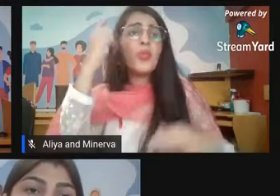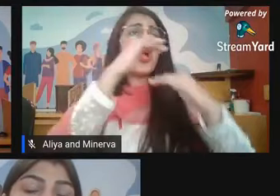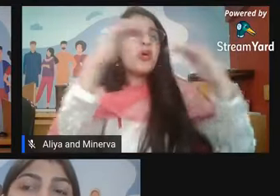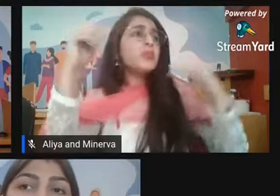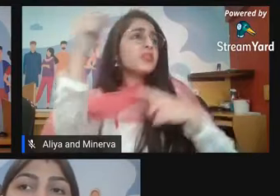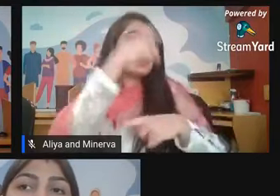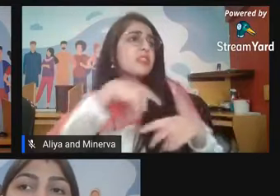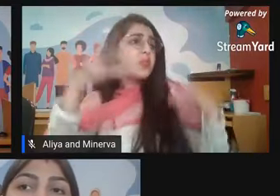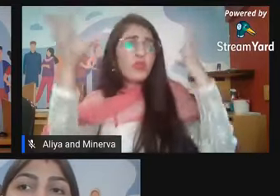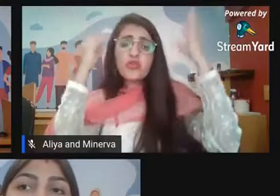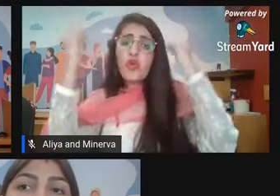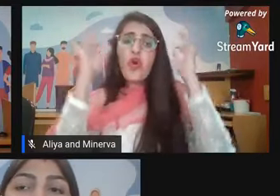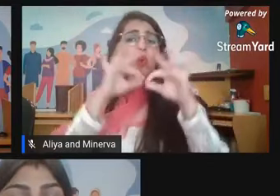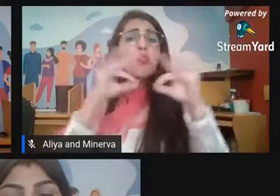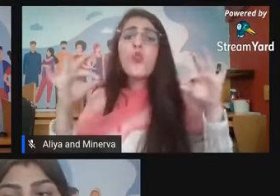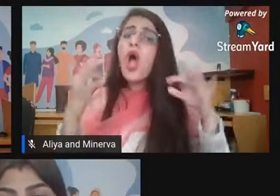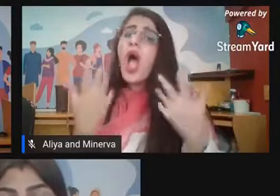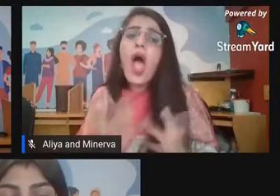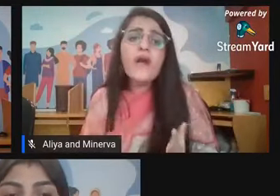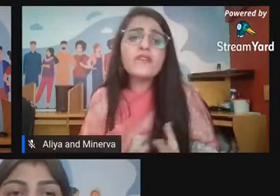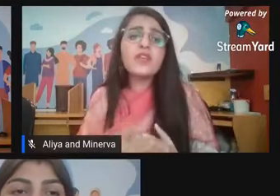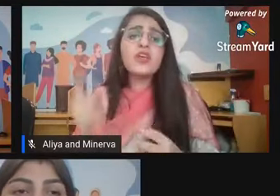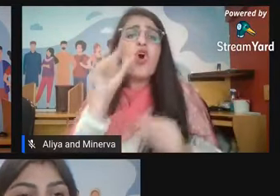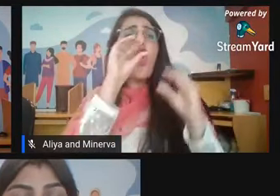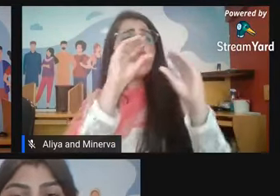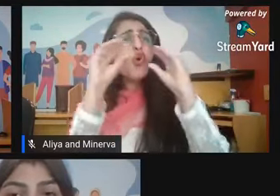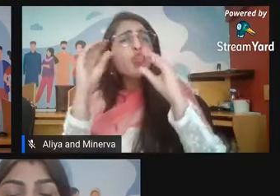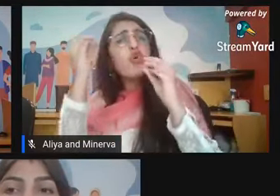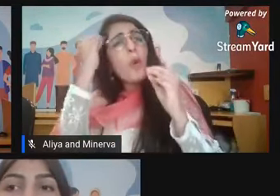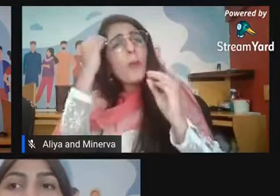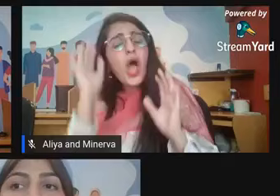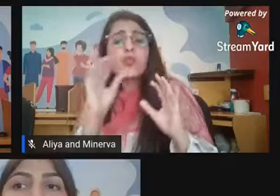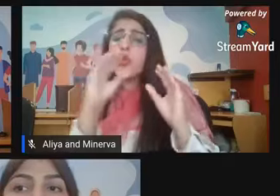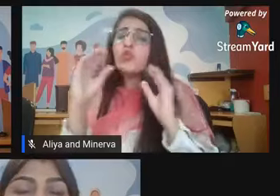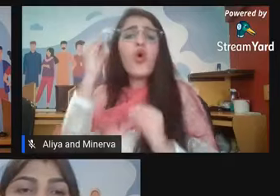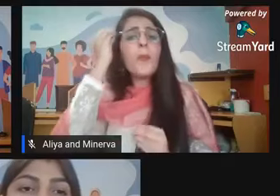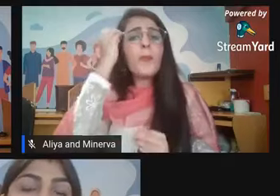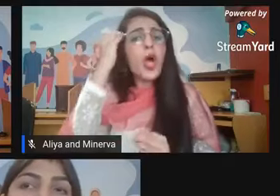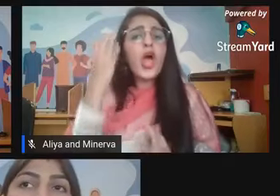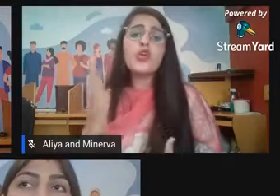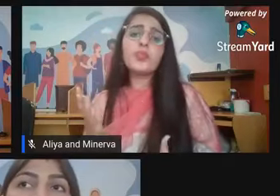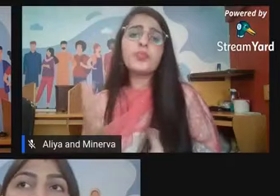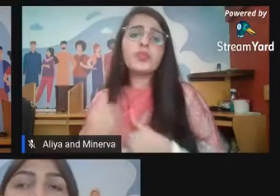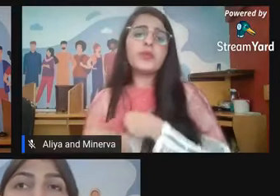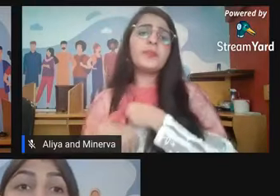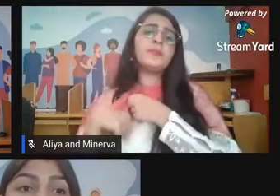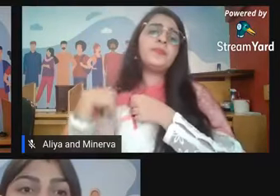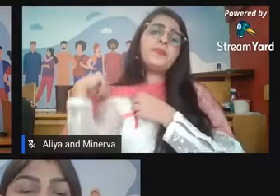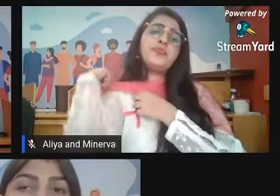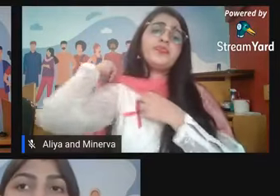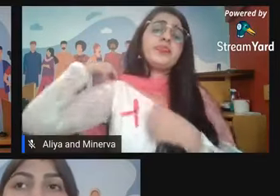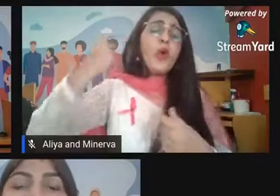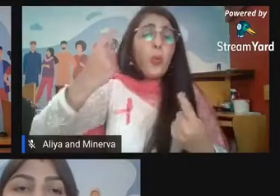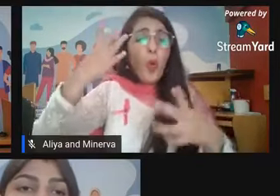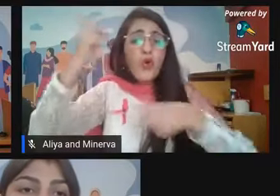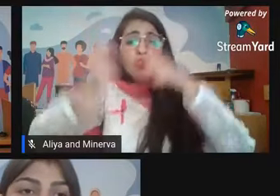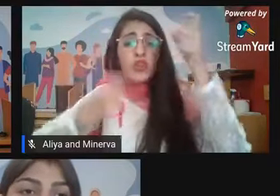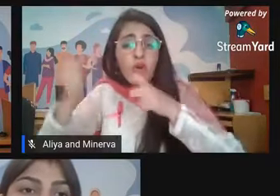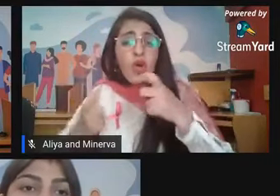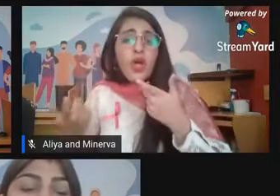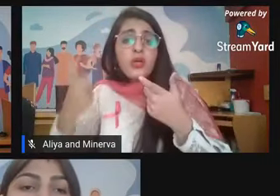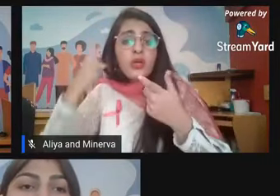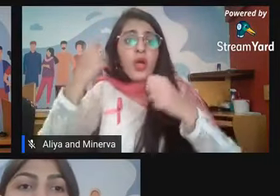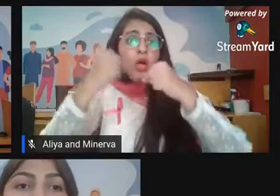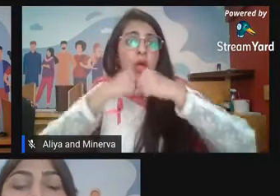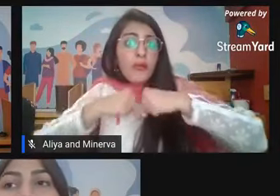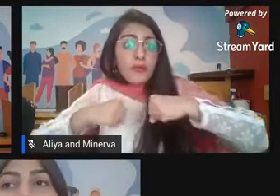कम नॉलेज होती है और लाइक दे नो सम थिंग्स अबाउट इट, कुछ पता नहीं होता, तो बहुत से बच्चे या बहुत सी लड़कियां फैटी